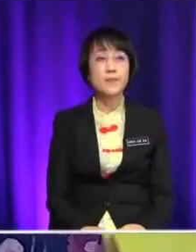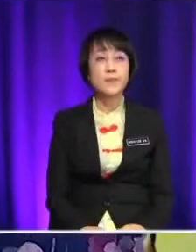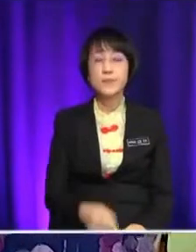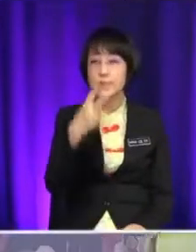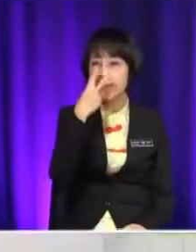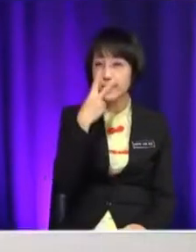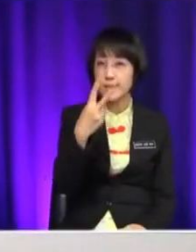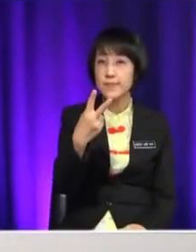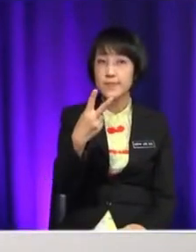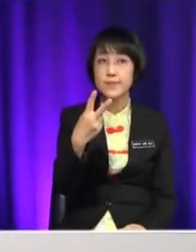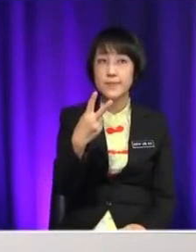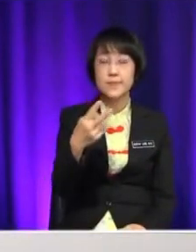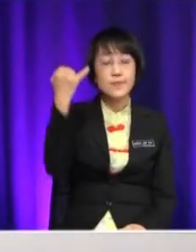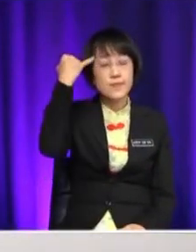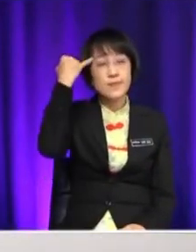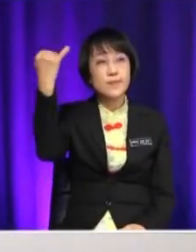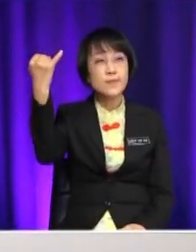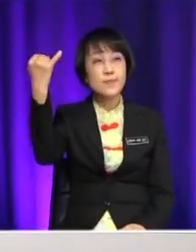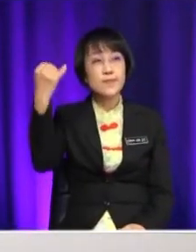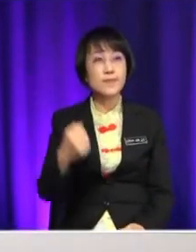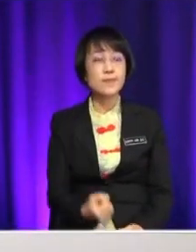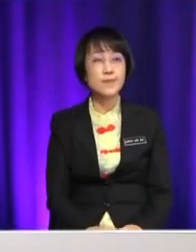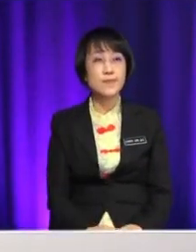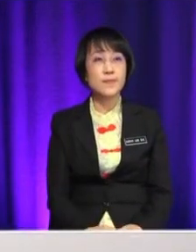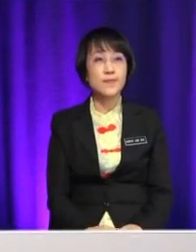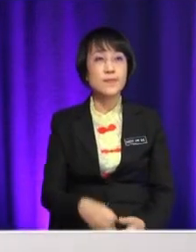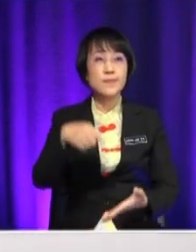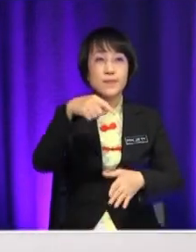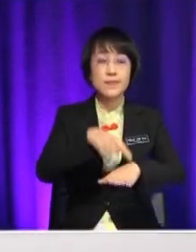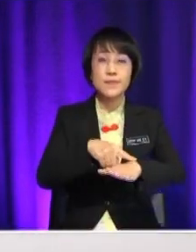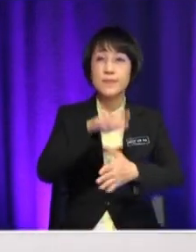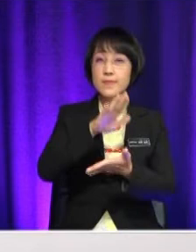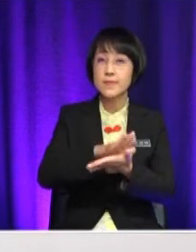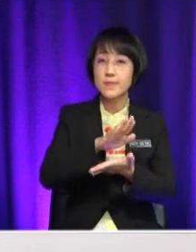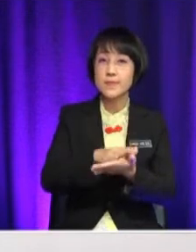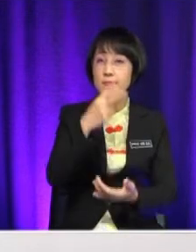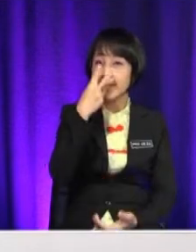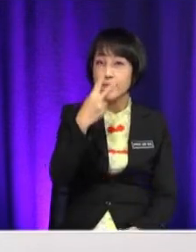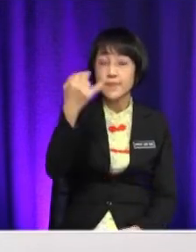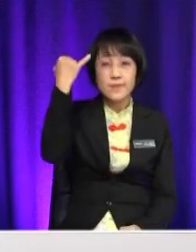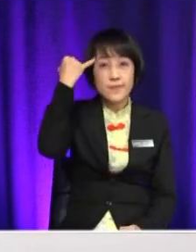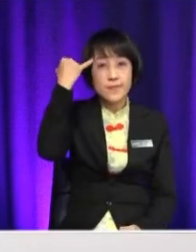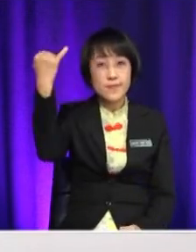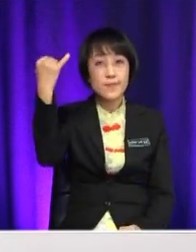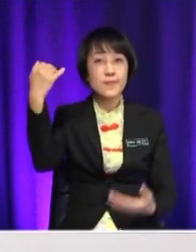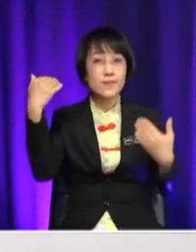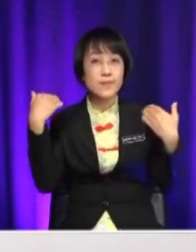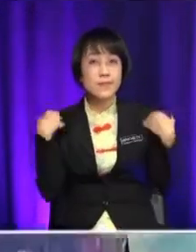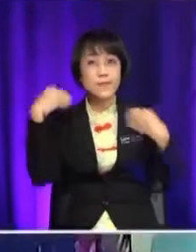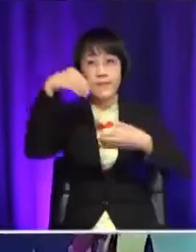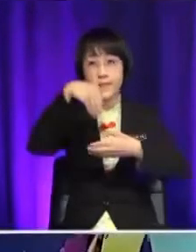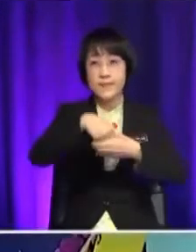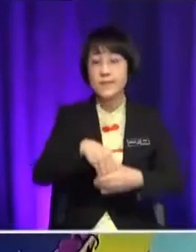melihat kepada idea. Kalau mereka ni di alam persekolahan, kita nak lihat idea. Idea yang ada dalam bahan tadi